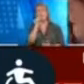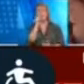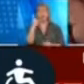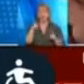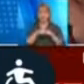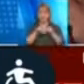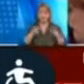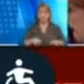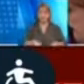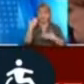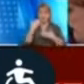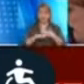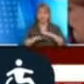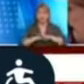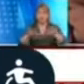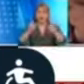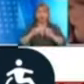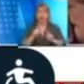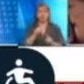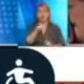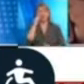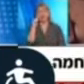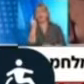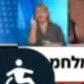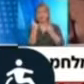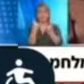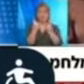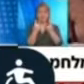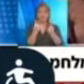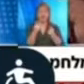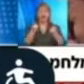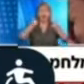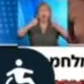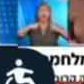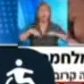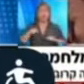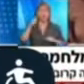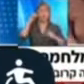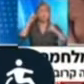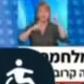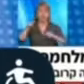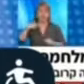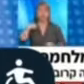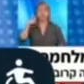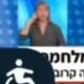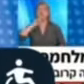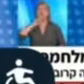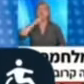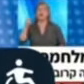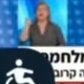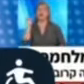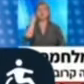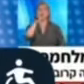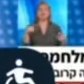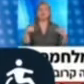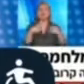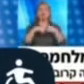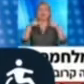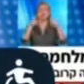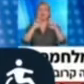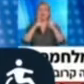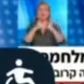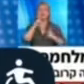ראינו בשטח, ועדיין, למרות המידע הקונקרטי הזה, אנחנו ראינו ששבק שלח את צוות תקילה לדרום, זה צוות שמיועד